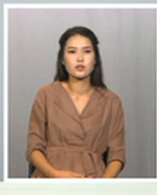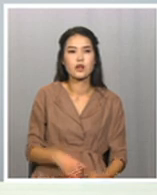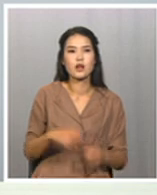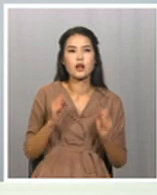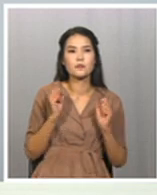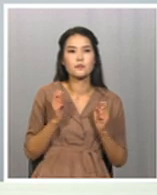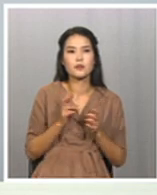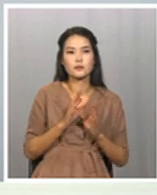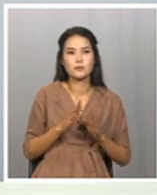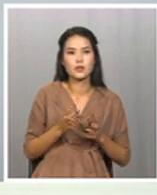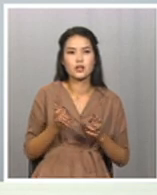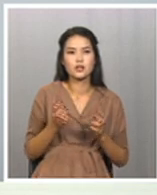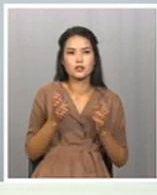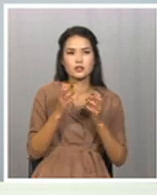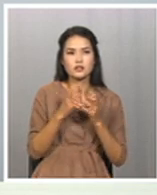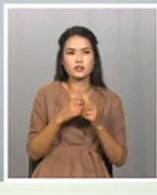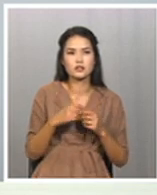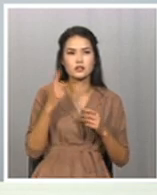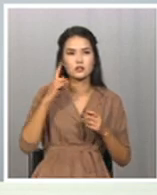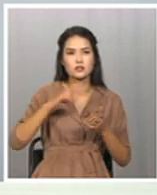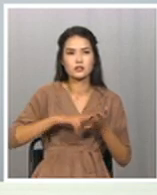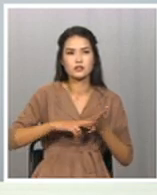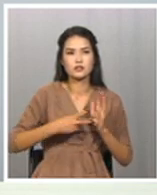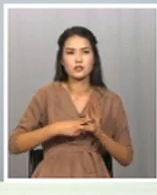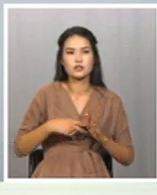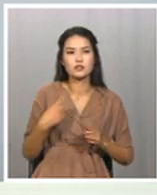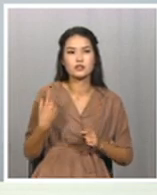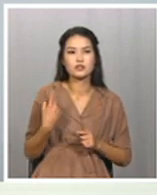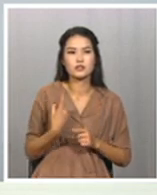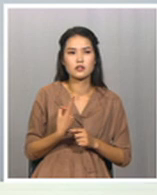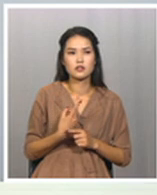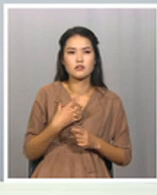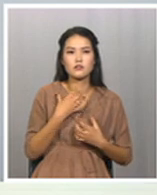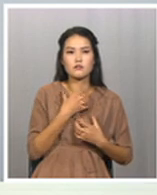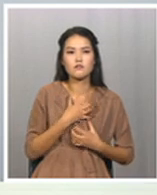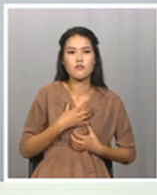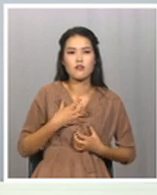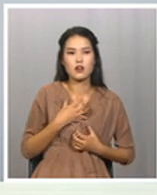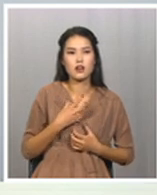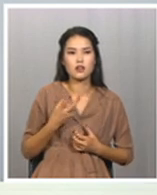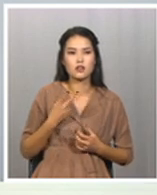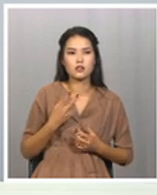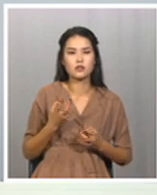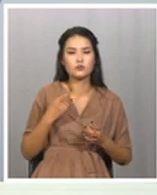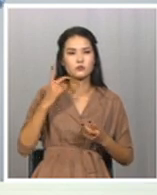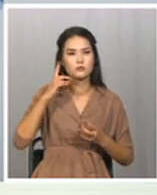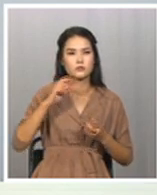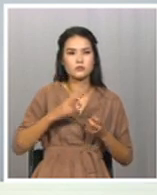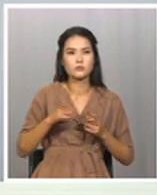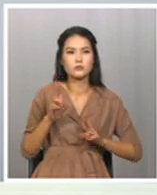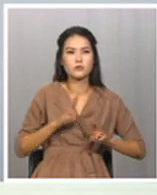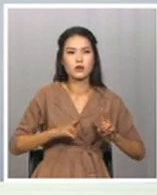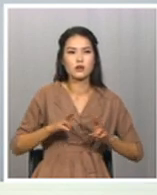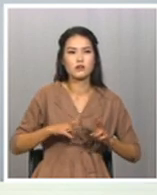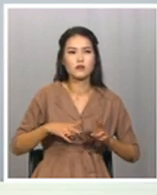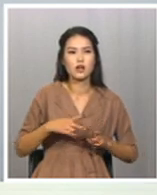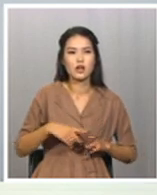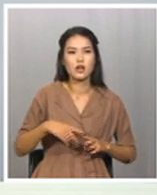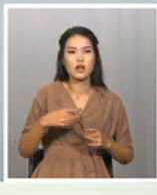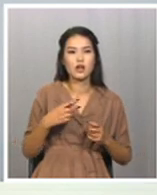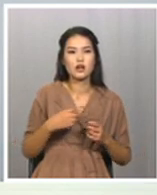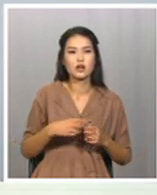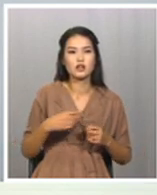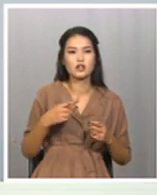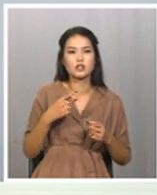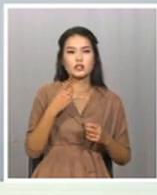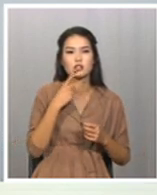Практикалық жұмысты жасау үшін ең бірінші қауіпсіздік техникасы ережелерді сақтауымыз қажет. Қышқылдармен және сілтілермен